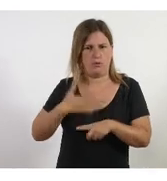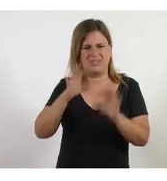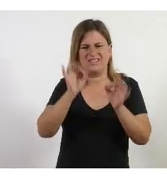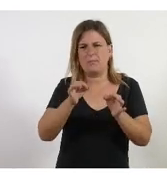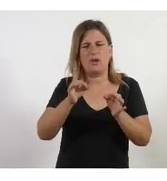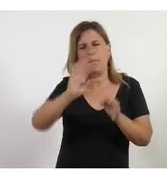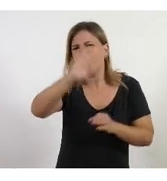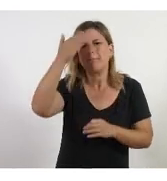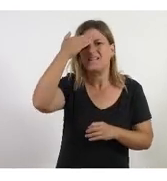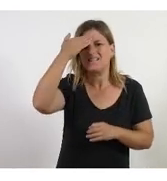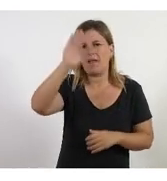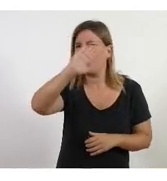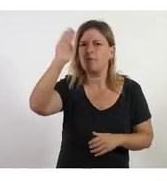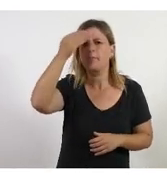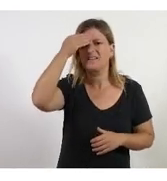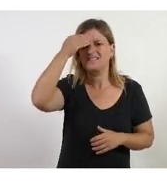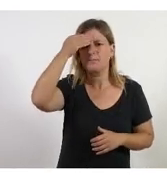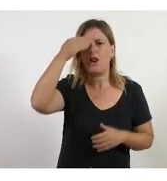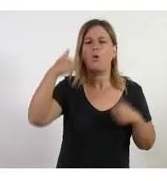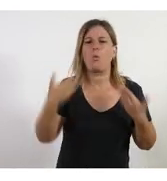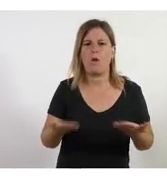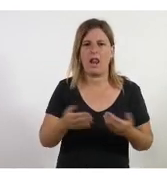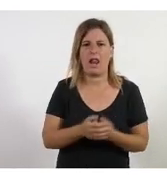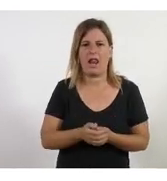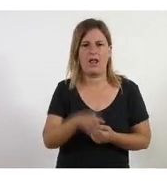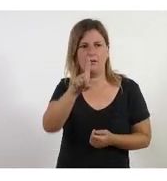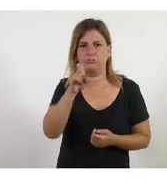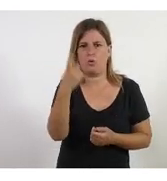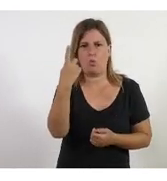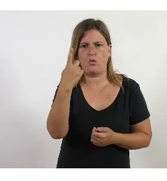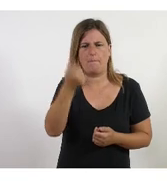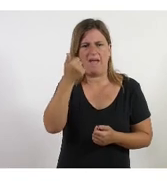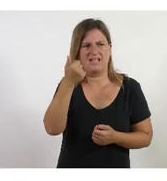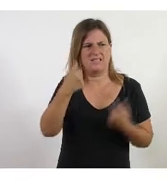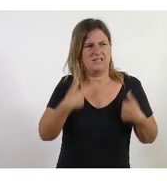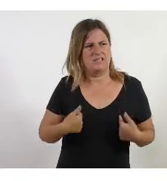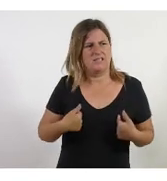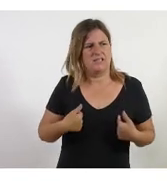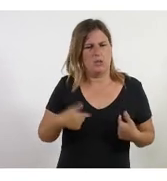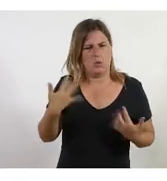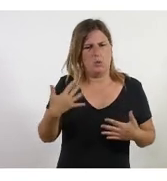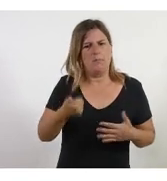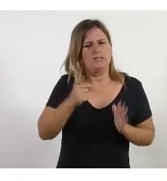de totes aquestes diverses que tens, trien una, la que està més present.